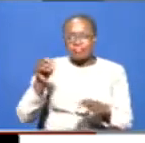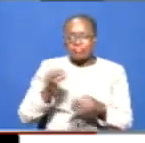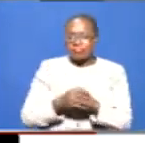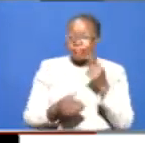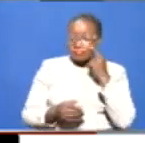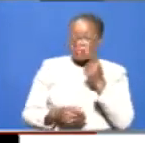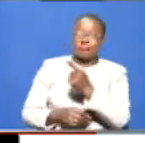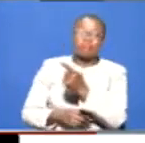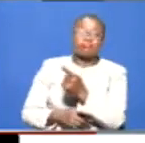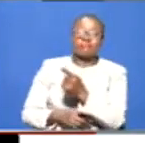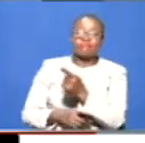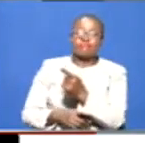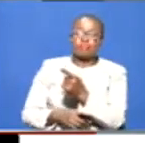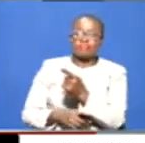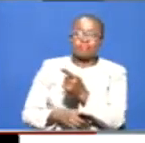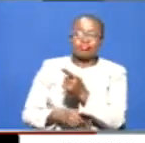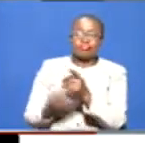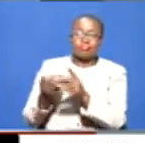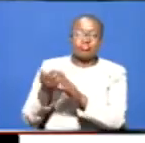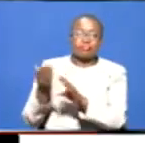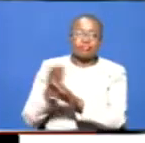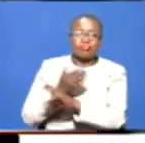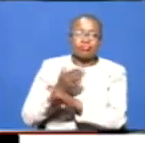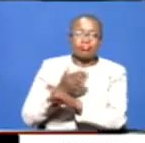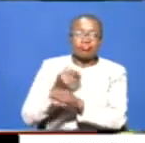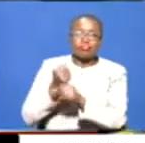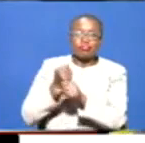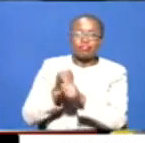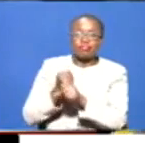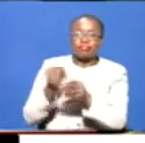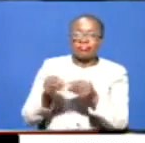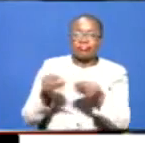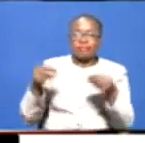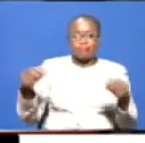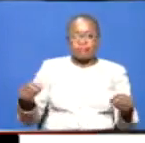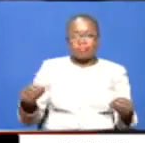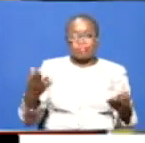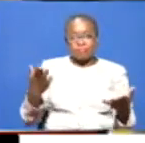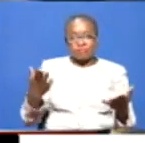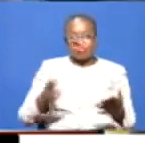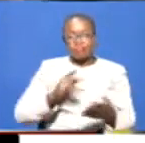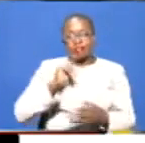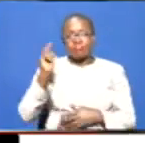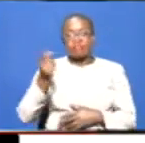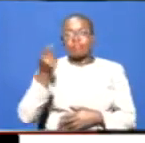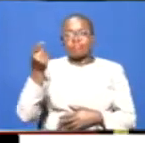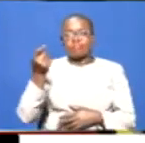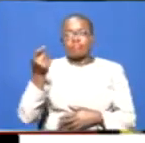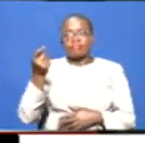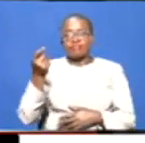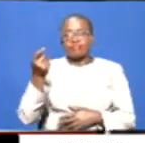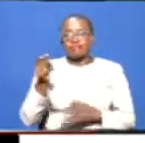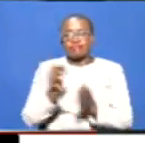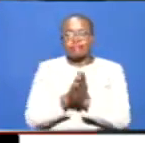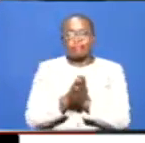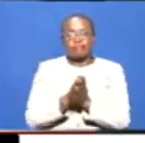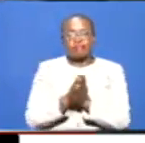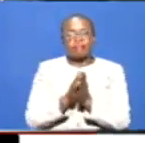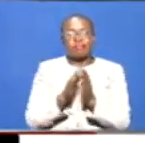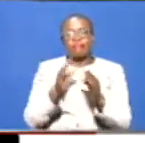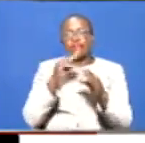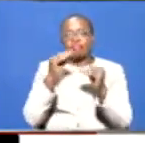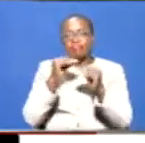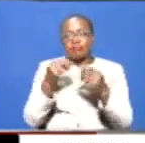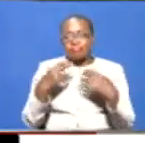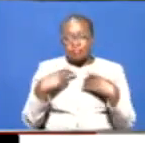Gathura, ambaye wakati mmoja alikuwa akifanyia kazi magazeti mawili ya humu nchini, alikuwa na mtandao wake kuhusu masuala ya afya